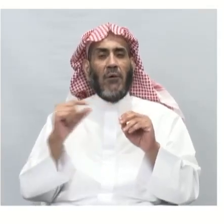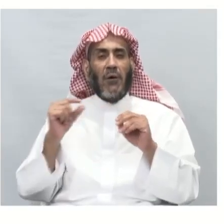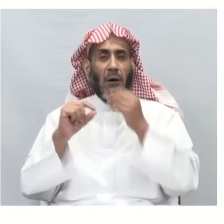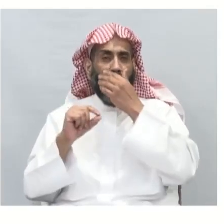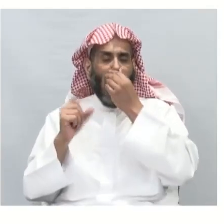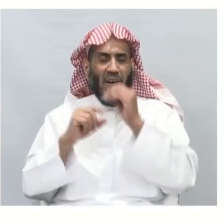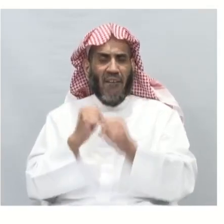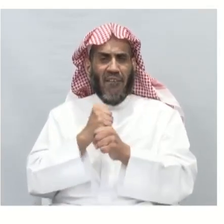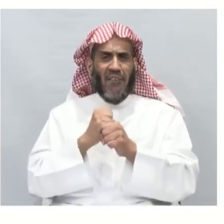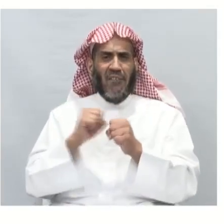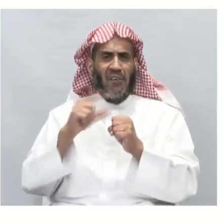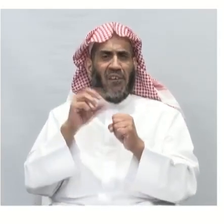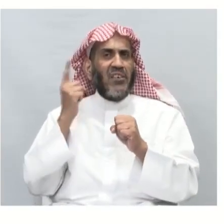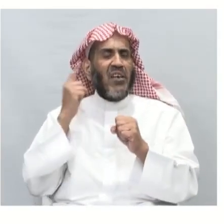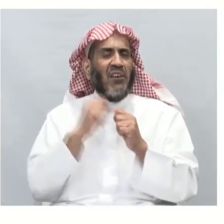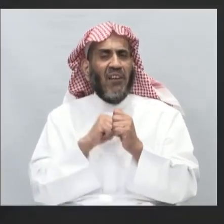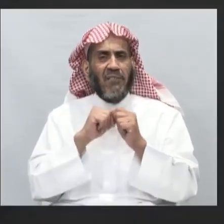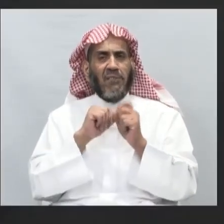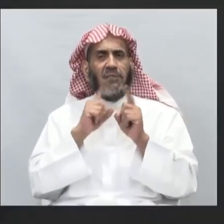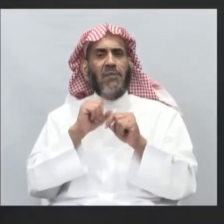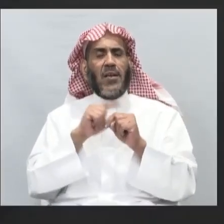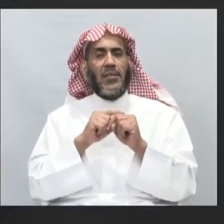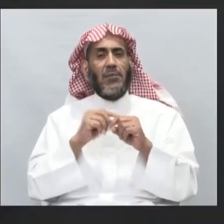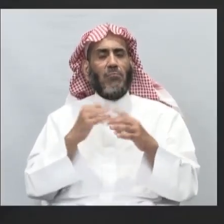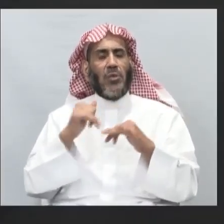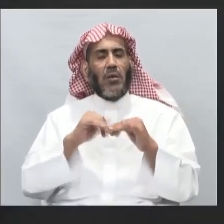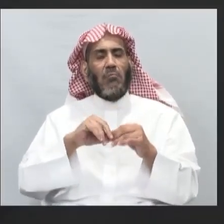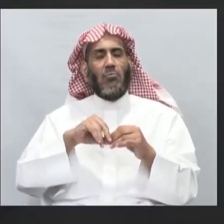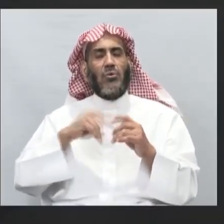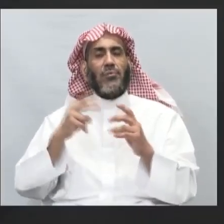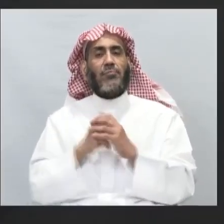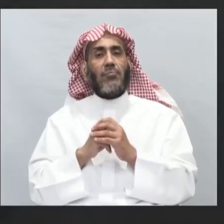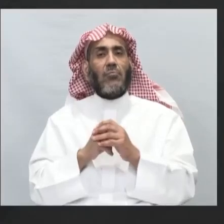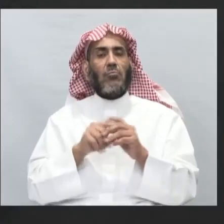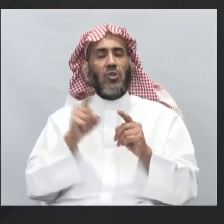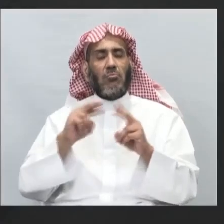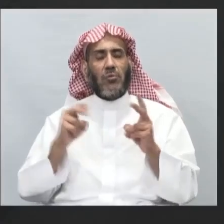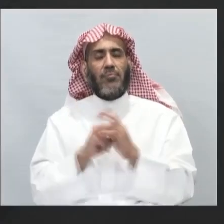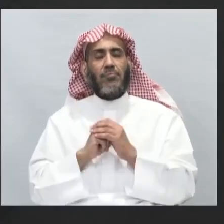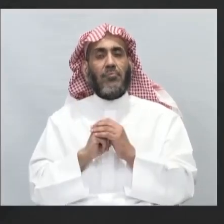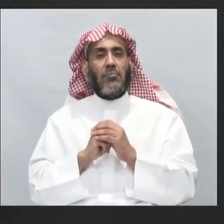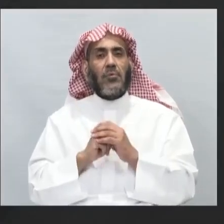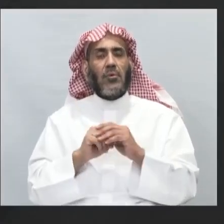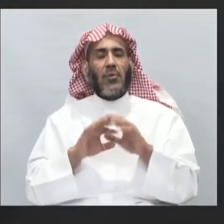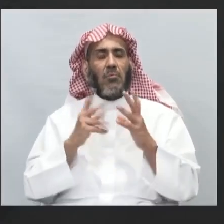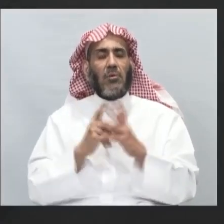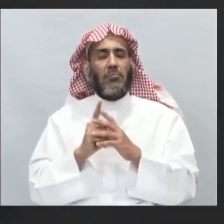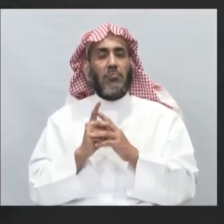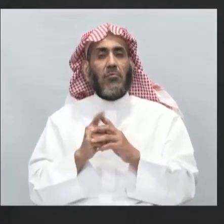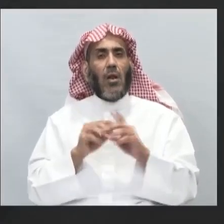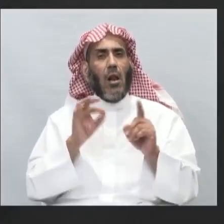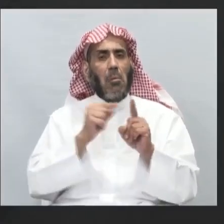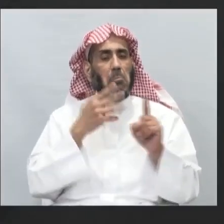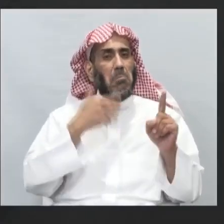او او استخدمت لفظه السمع لكن بطرائق مختلفه وباش مختلفه فيها ما جاء على سبيل المدح